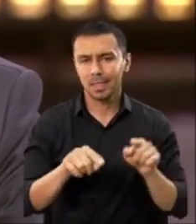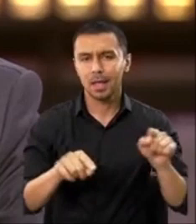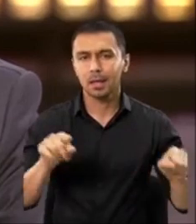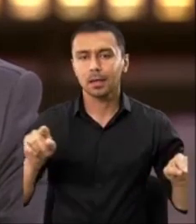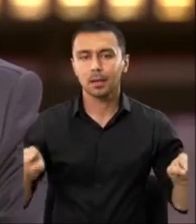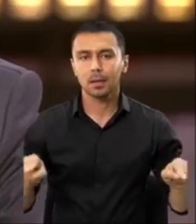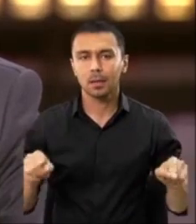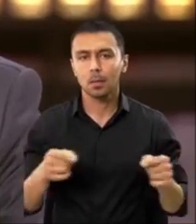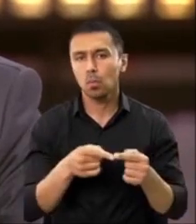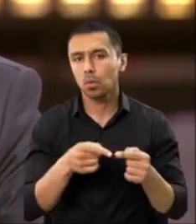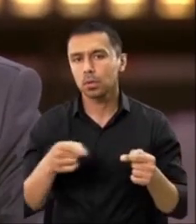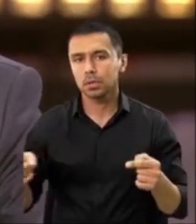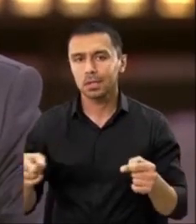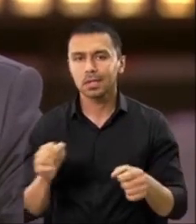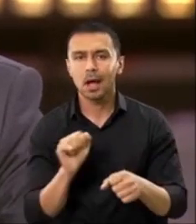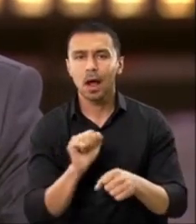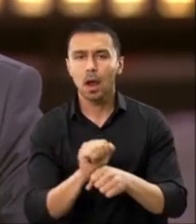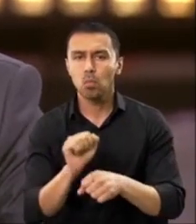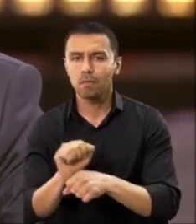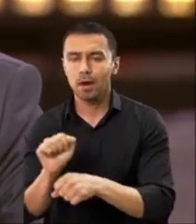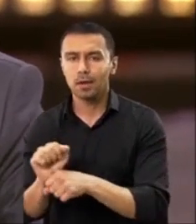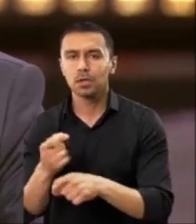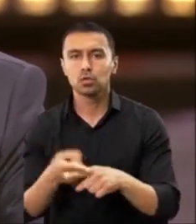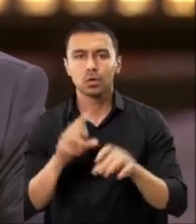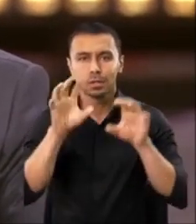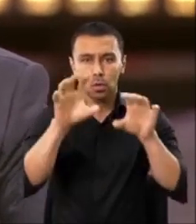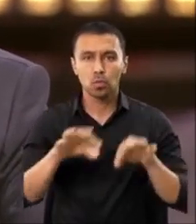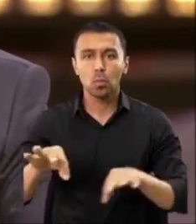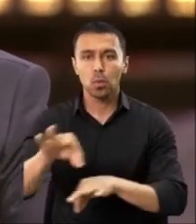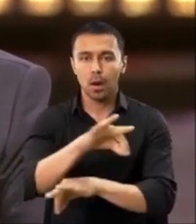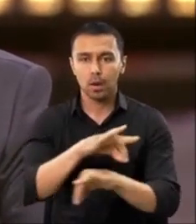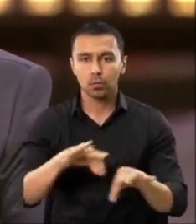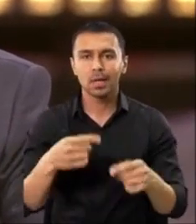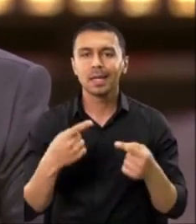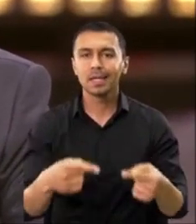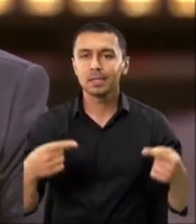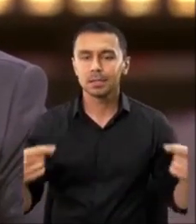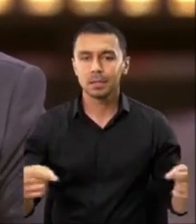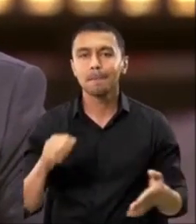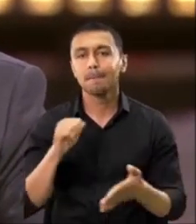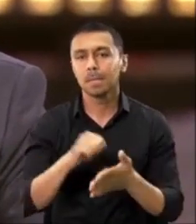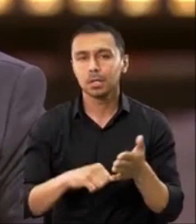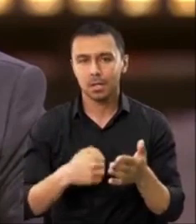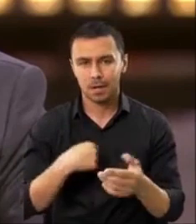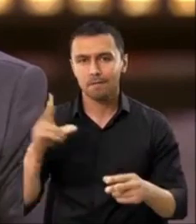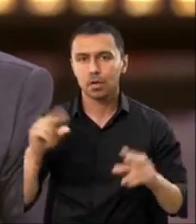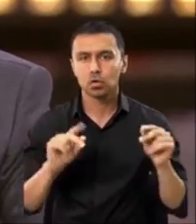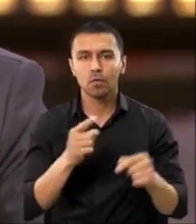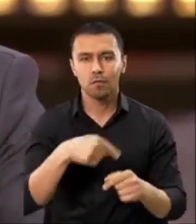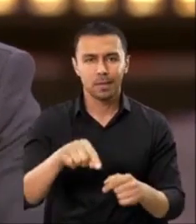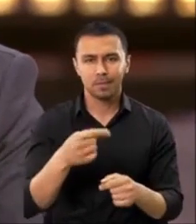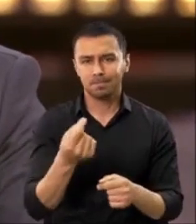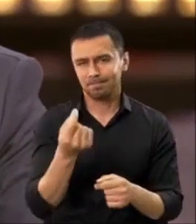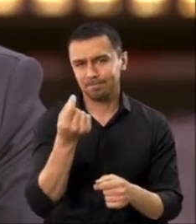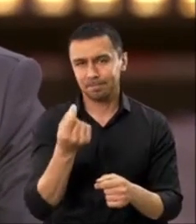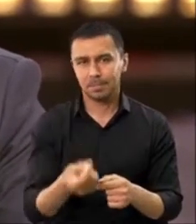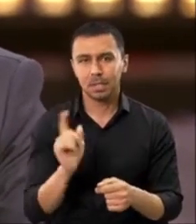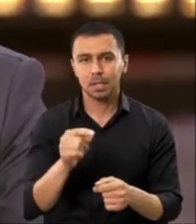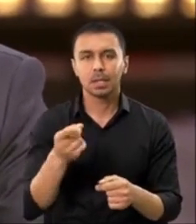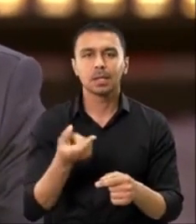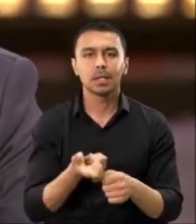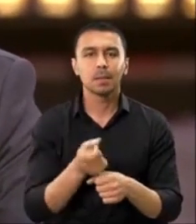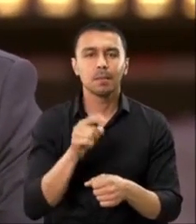процеси гальмування цього законопроекту, різні причини. Я вважаю, що вони дрібні. Тим не менш, вони були на